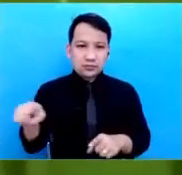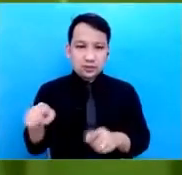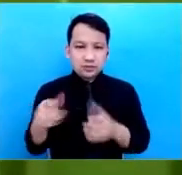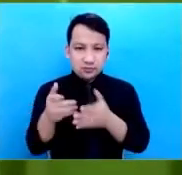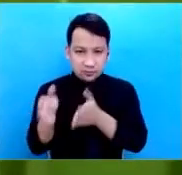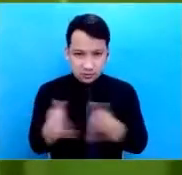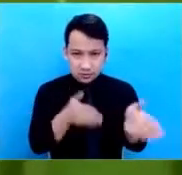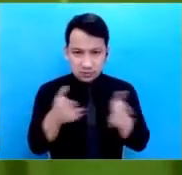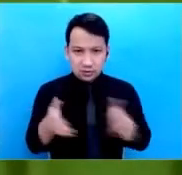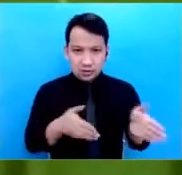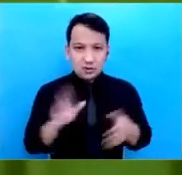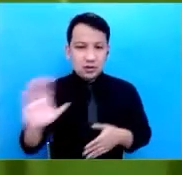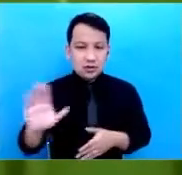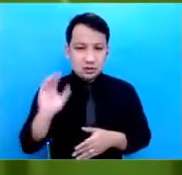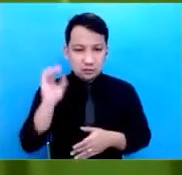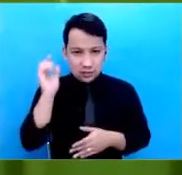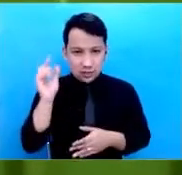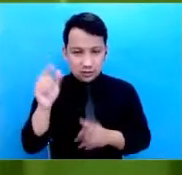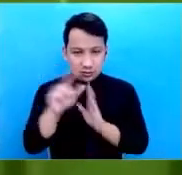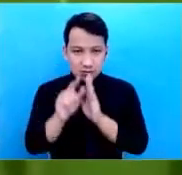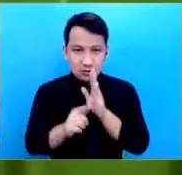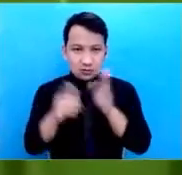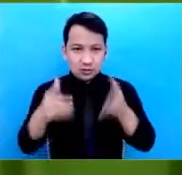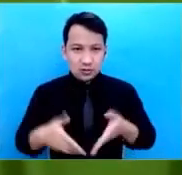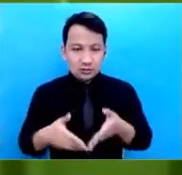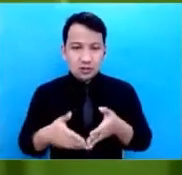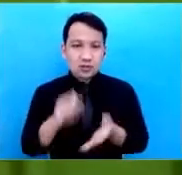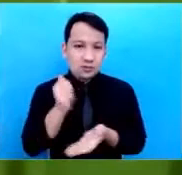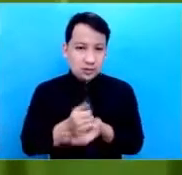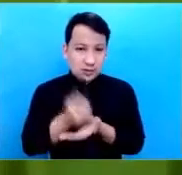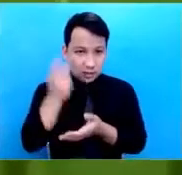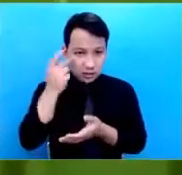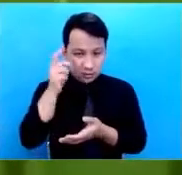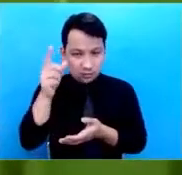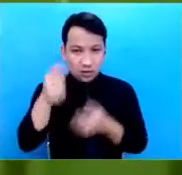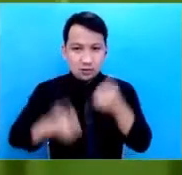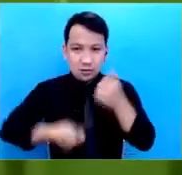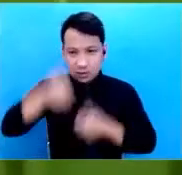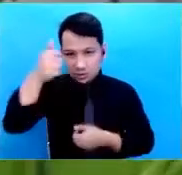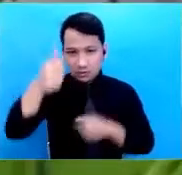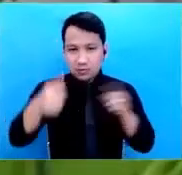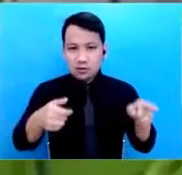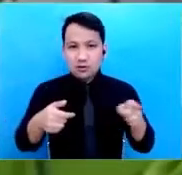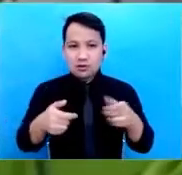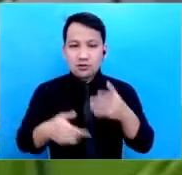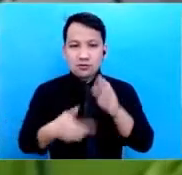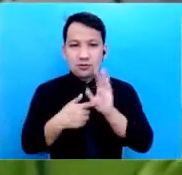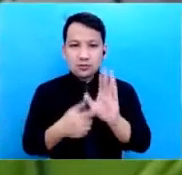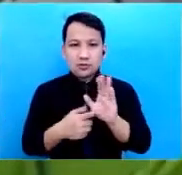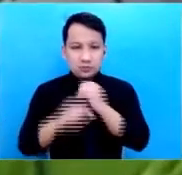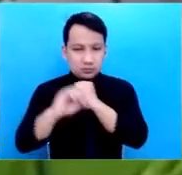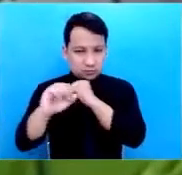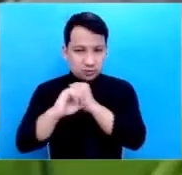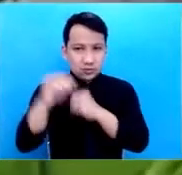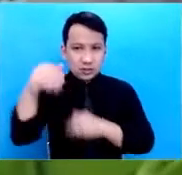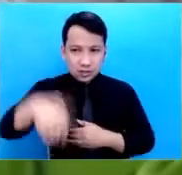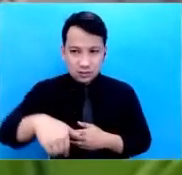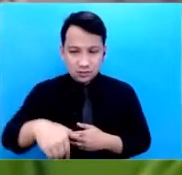na raw ng kanilang mga abogado. Sa kabila niya, sinabi ni Caliodi, natagumpay naman daw ang kanilang program kagabi